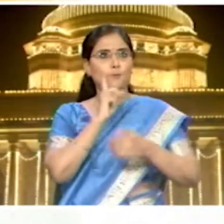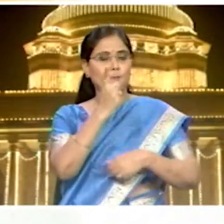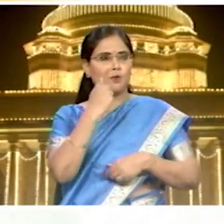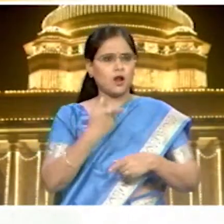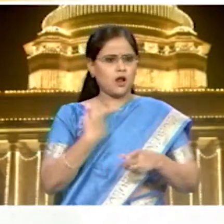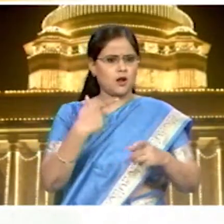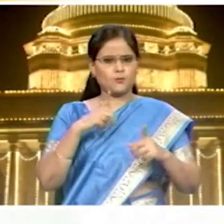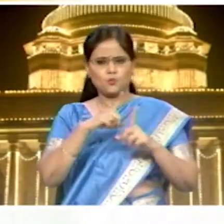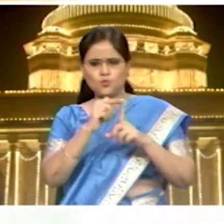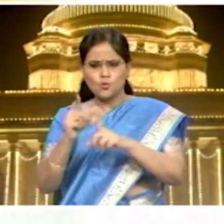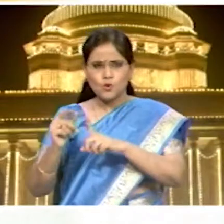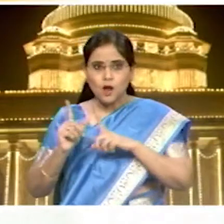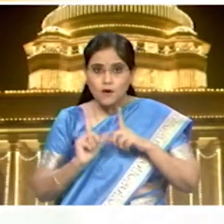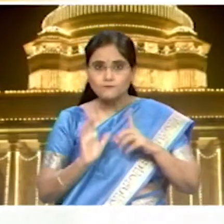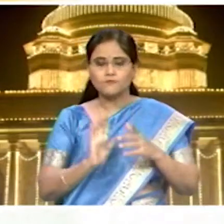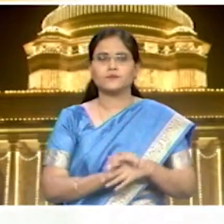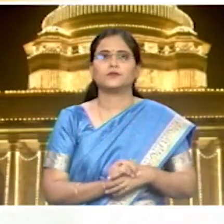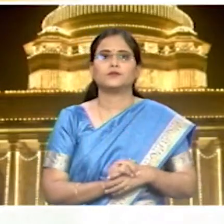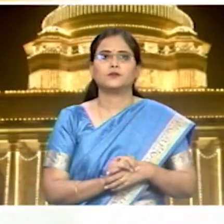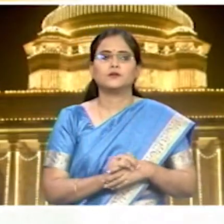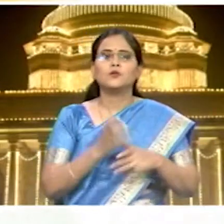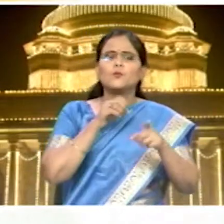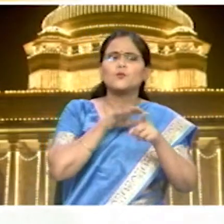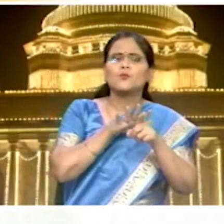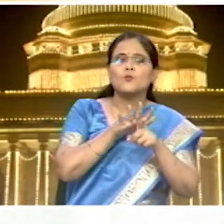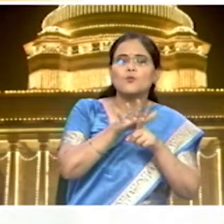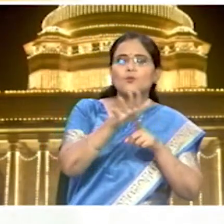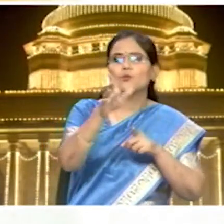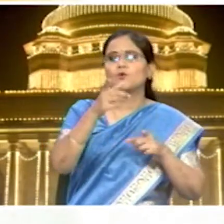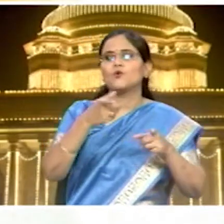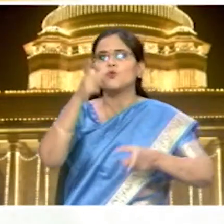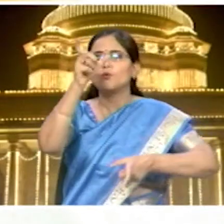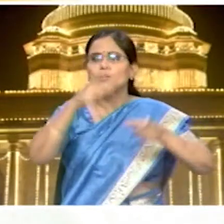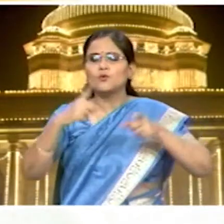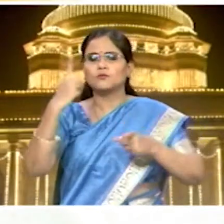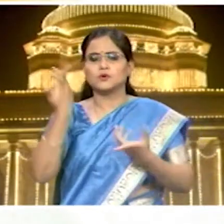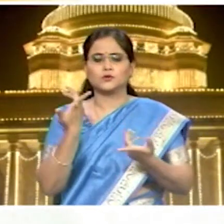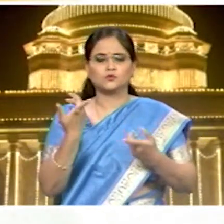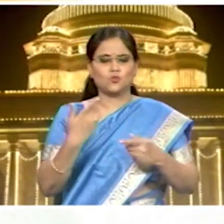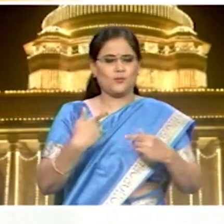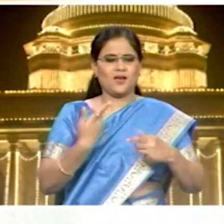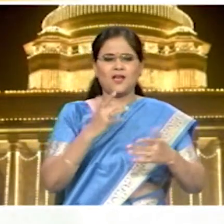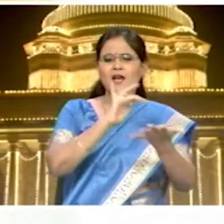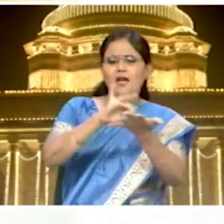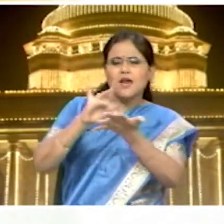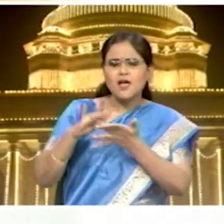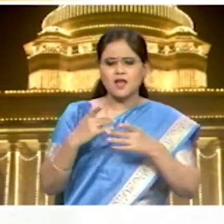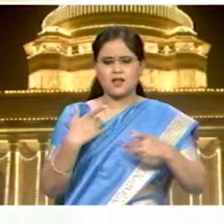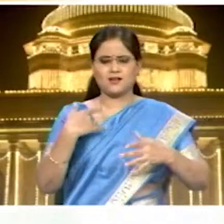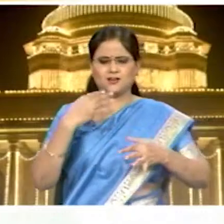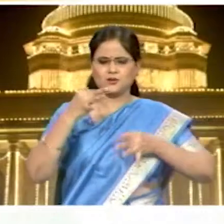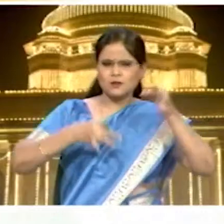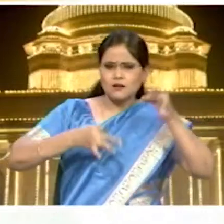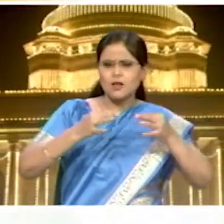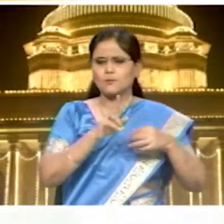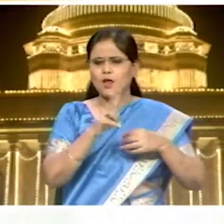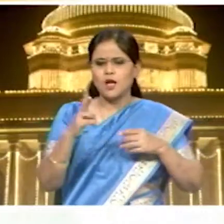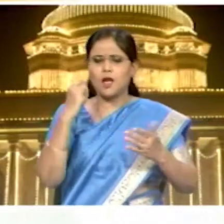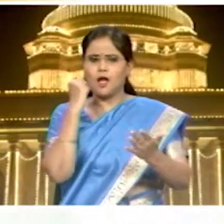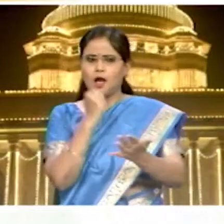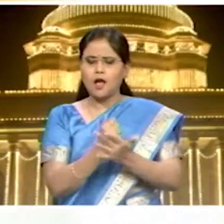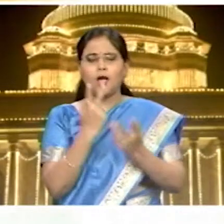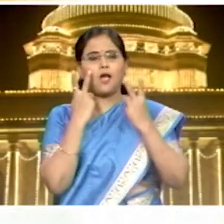है, तो उसका प्रभाव प्रत्येक निर्णय एवं कार्य क्षेत्र में दिखाई देता है। ये